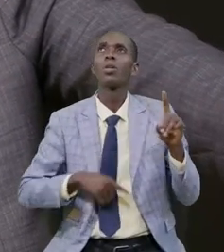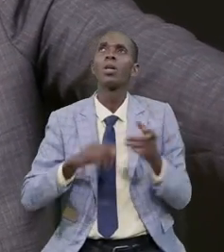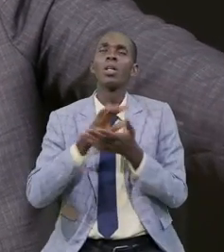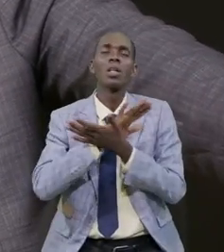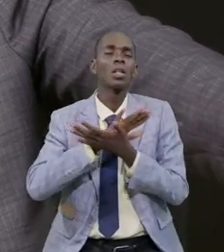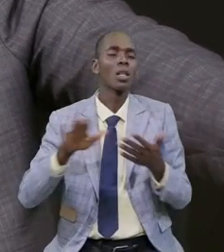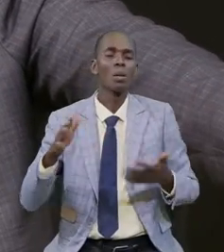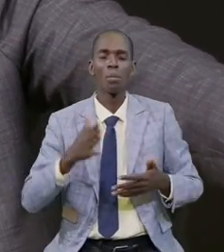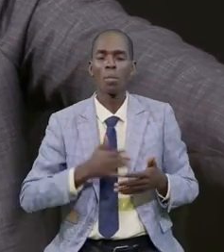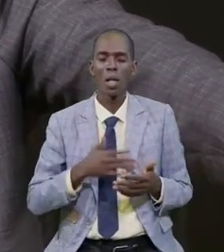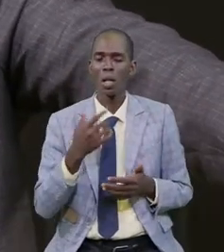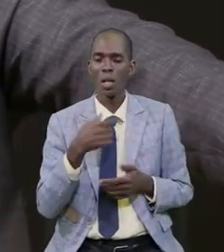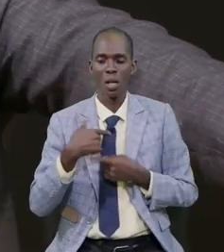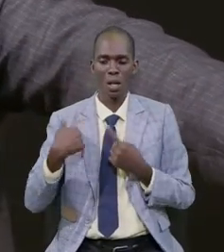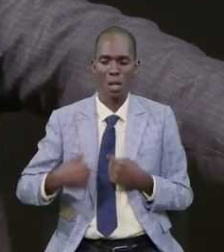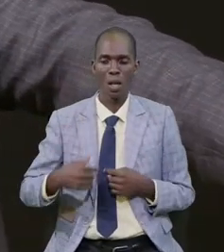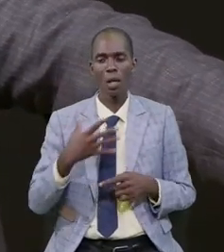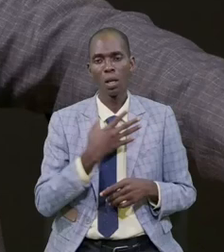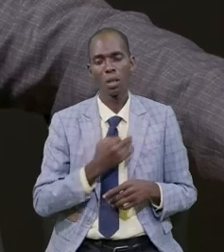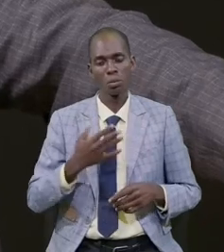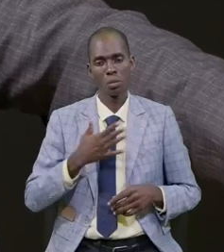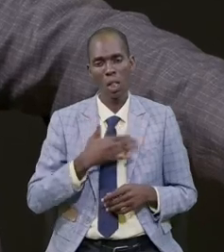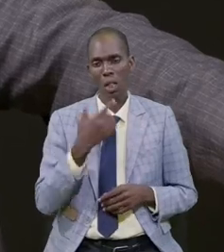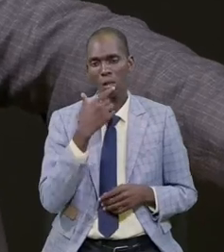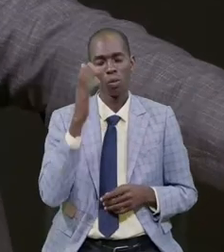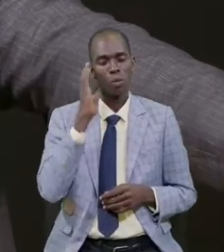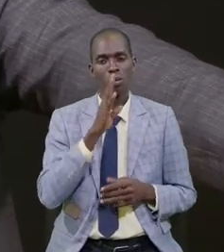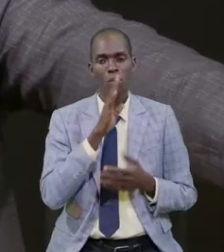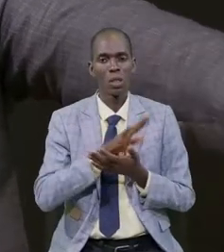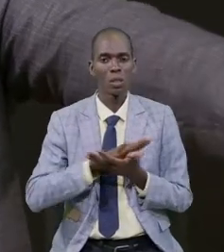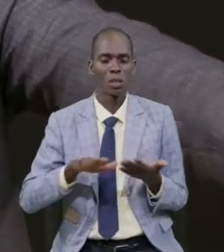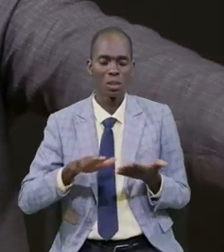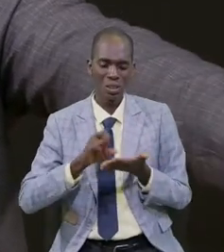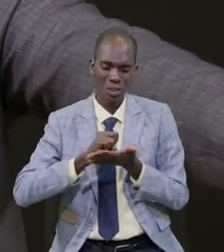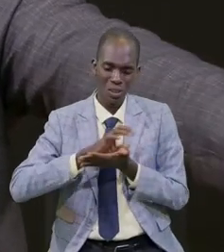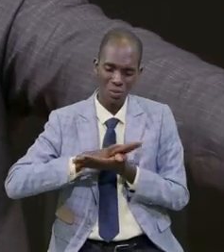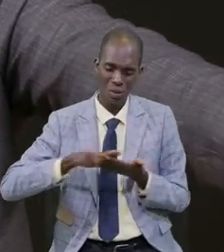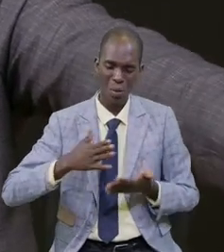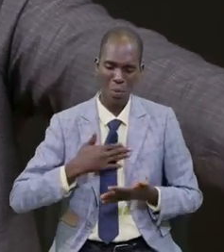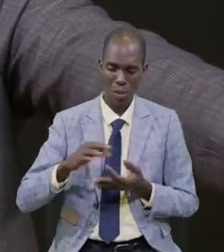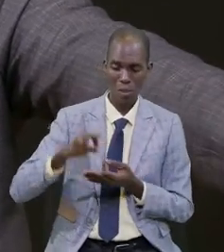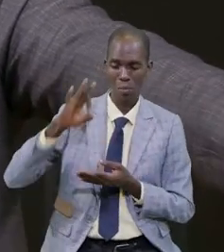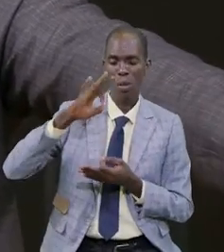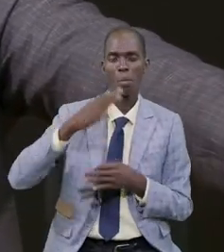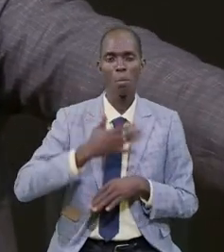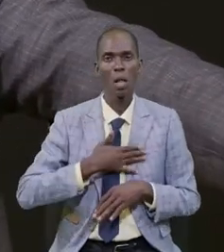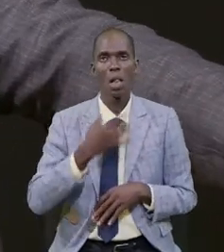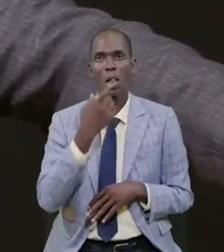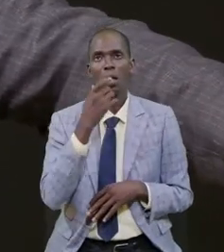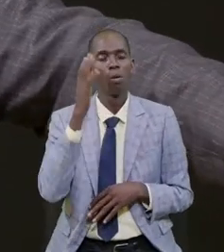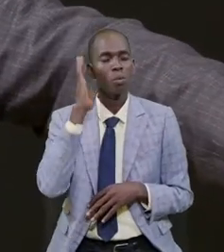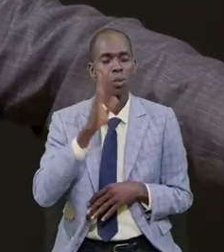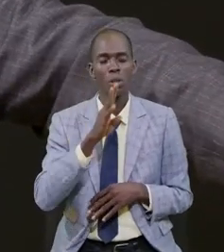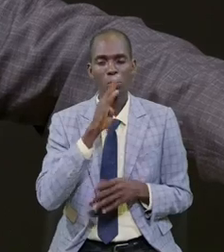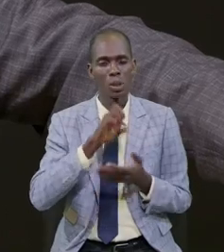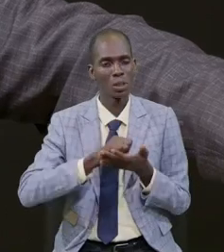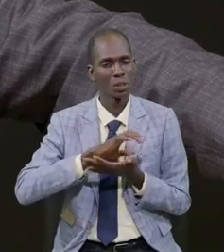mon cœur, ma langue sera purifiée. Sanctifie mon esprit, ma langue sera sanctifiée